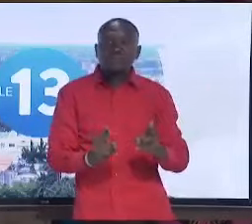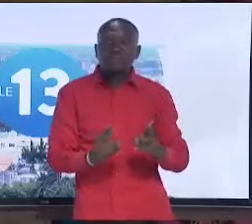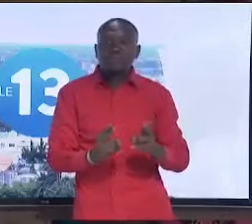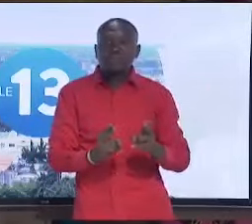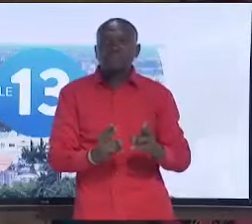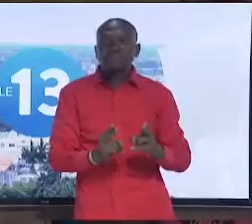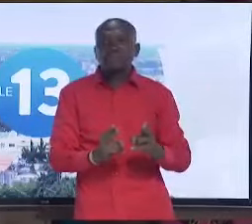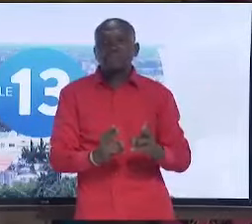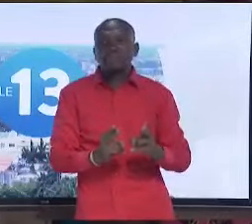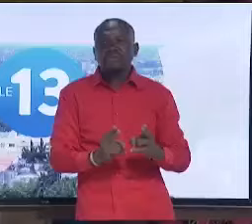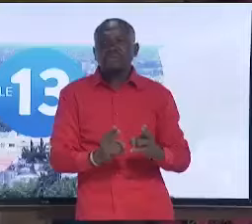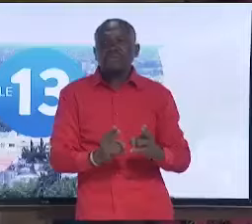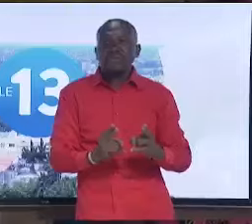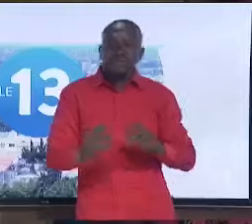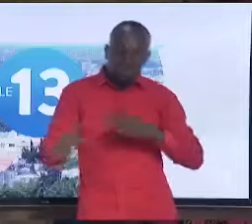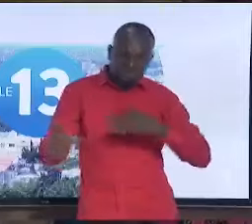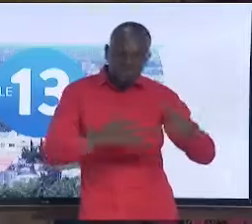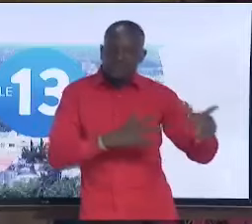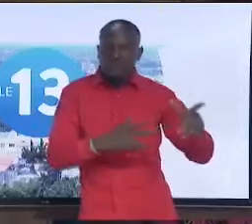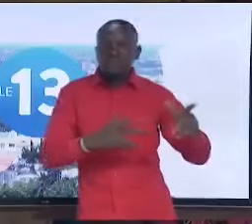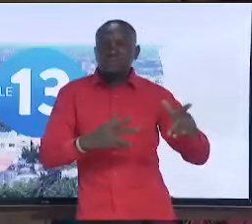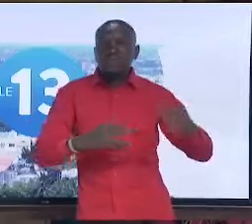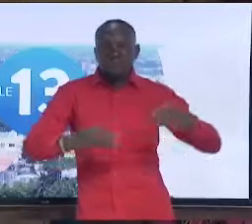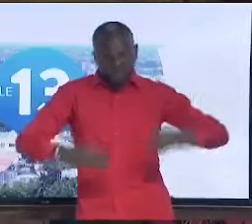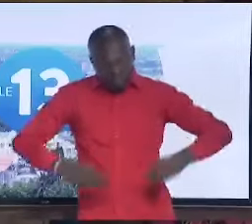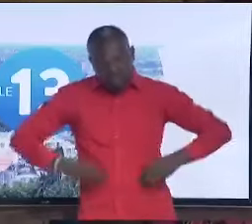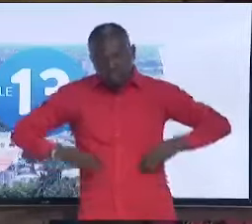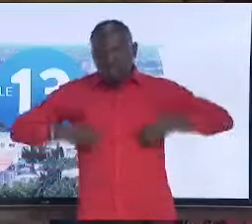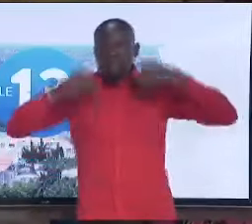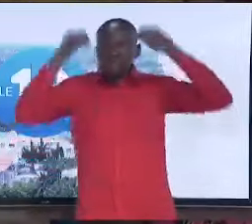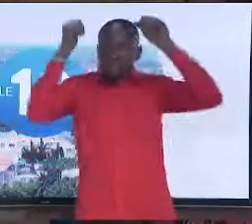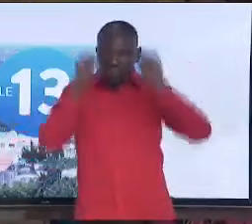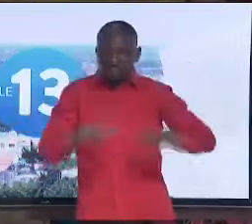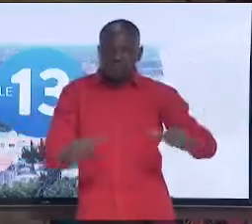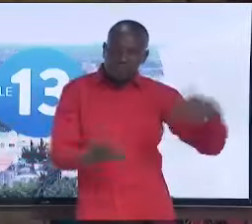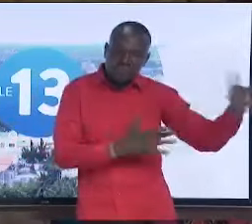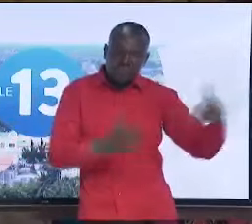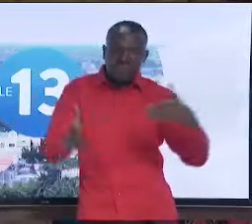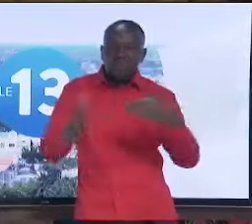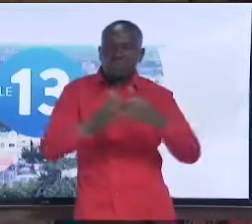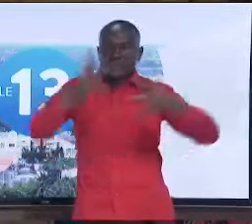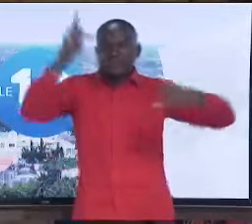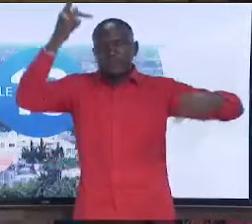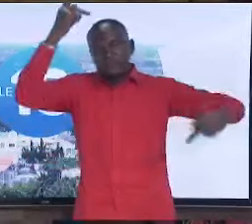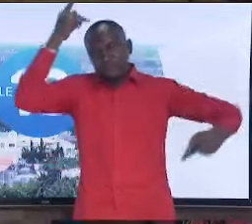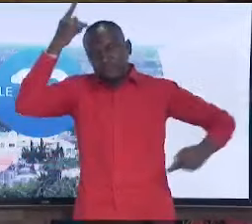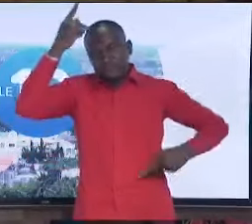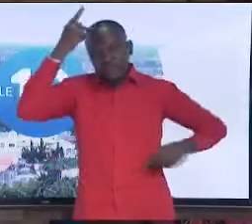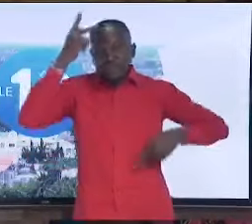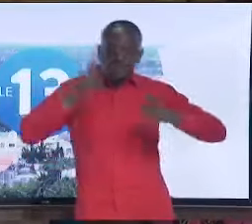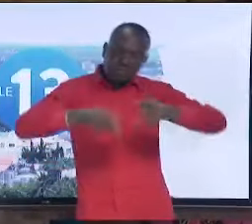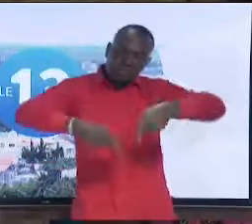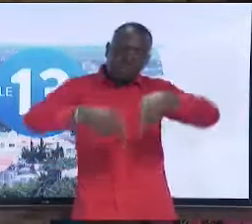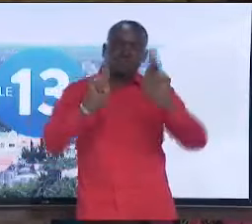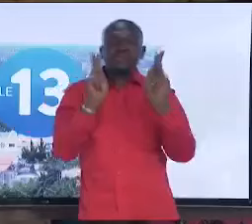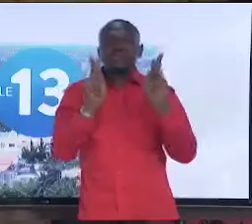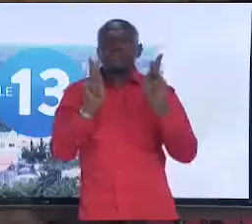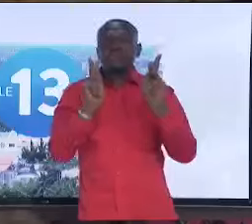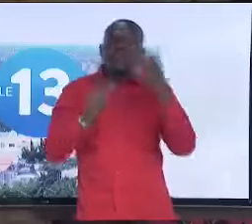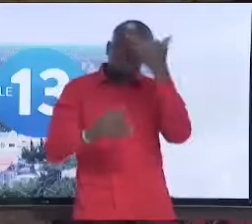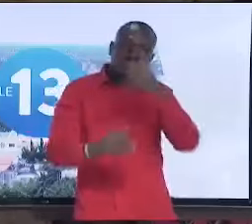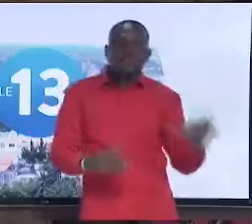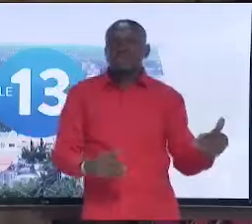les défenses de son organisme pour pouvoir lutter contre les maladies. Ceci va permettre aux